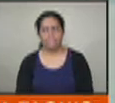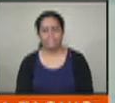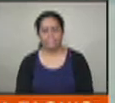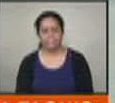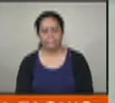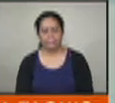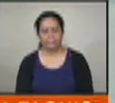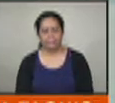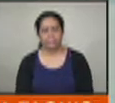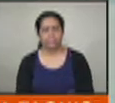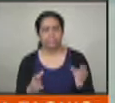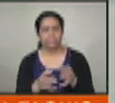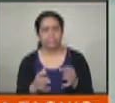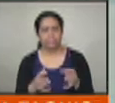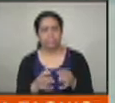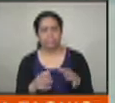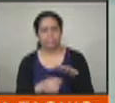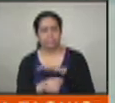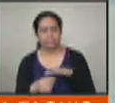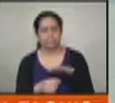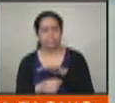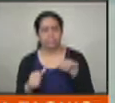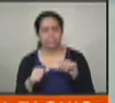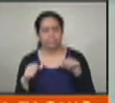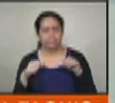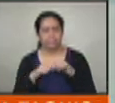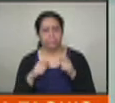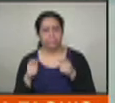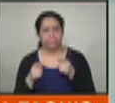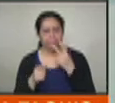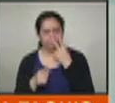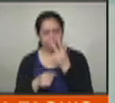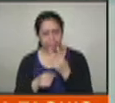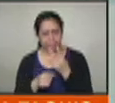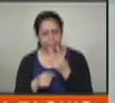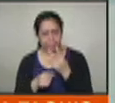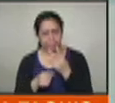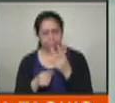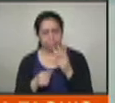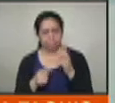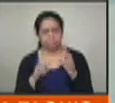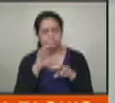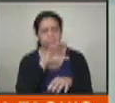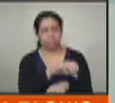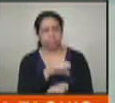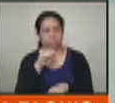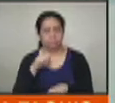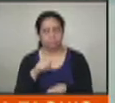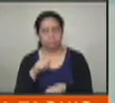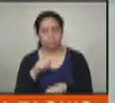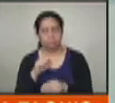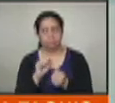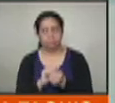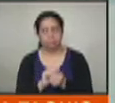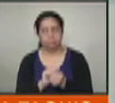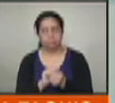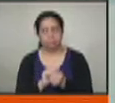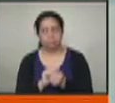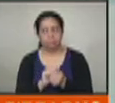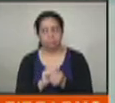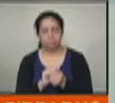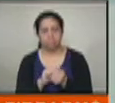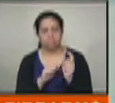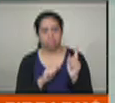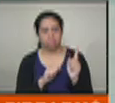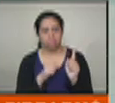dito yung may away po sa nasasakupan ko. Ngayon po nakita ko nagpupukulan. Tinampot ko po siya dahil kasama po sa, okay.